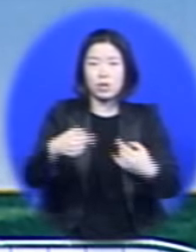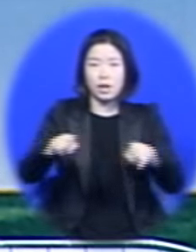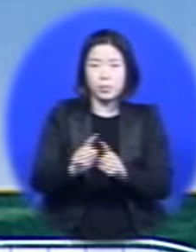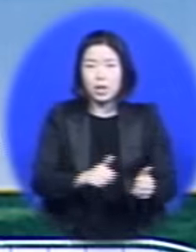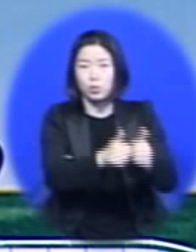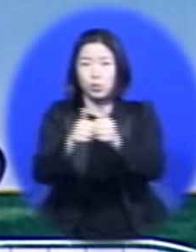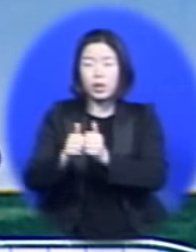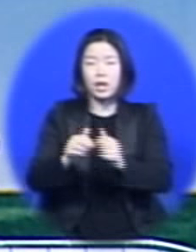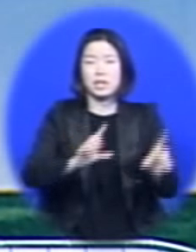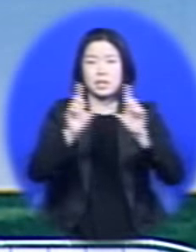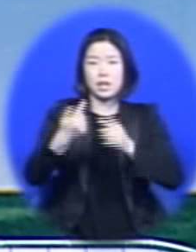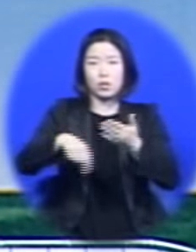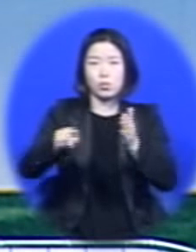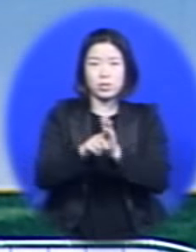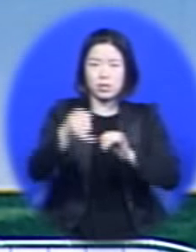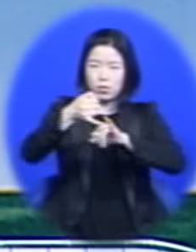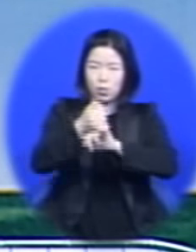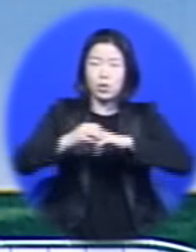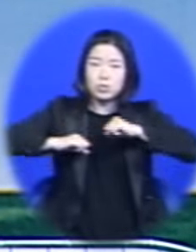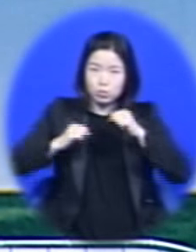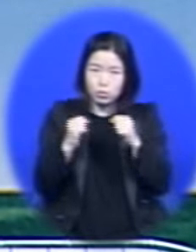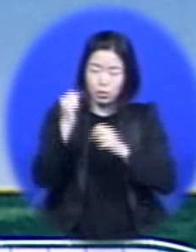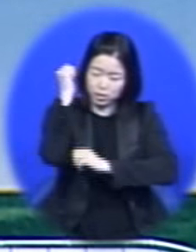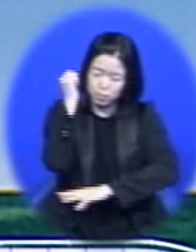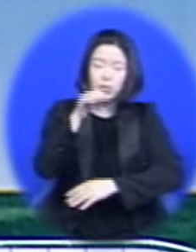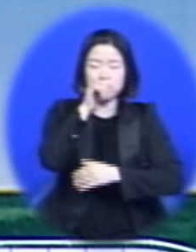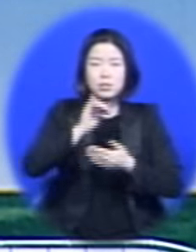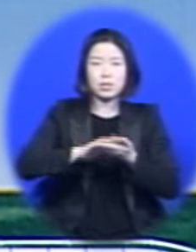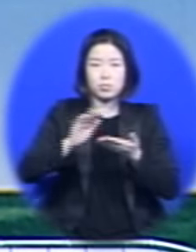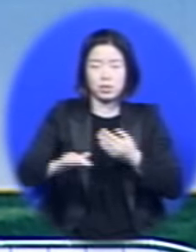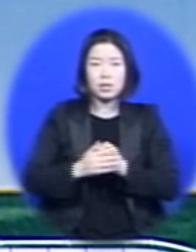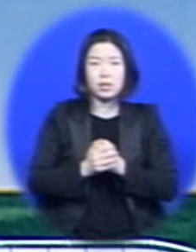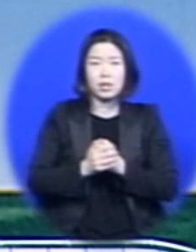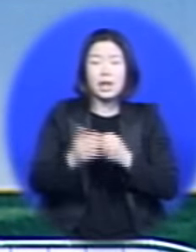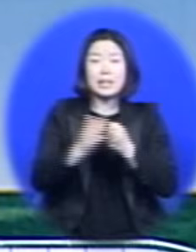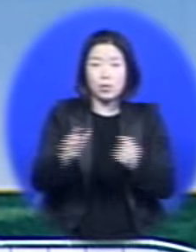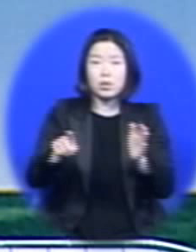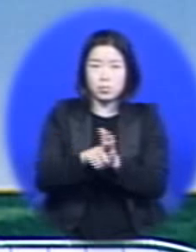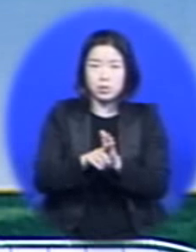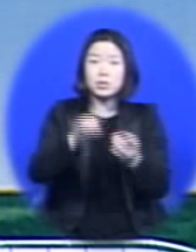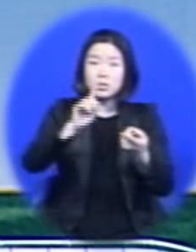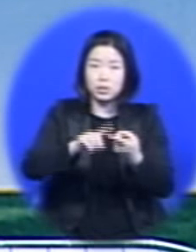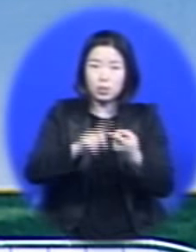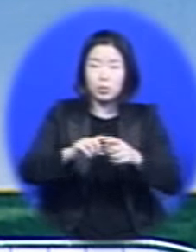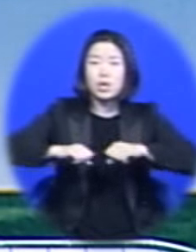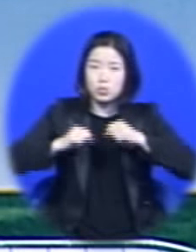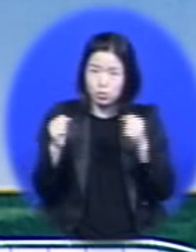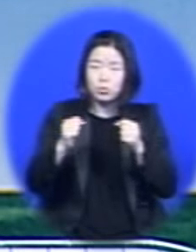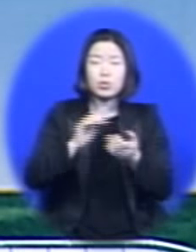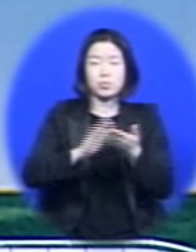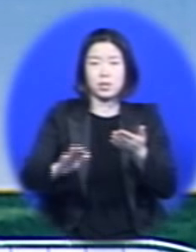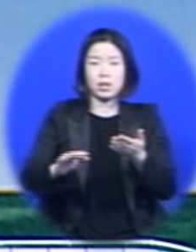살려면 반드시 순종이 전제되어야 됩니다. 그러므로 믿음은 그대로 순종입니다. 순종이